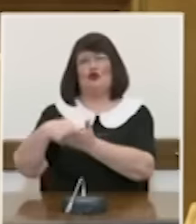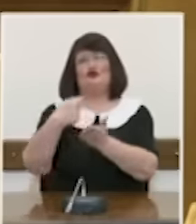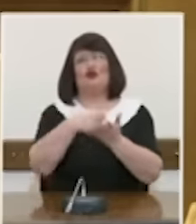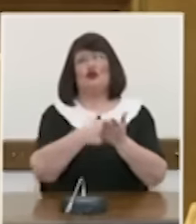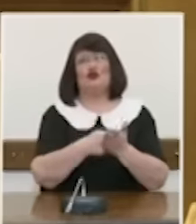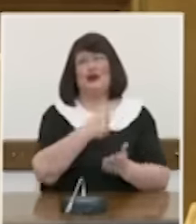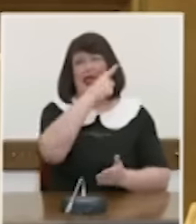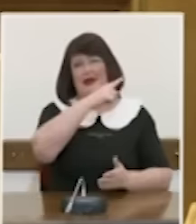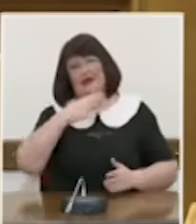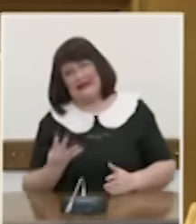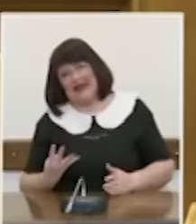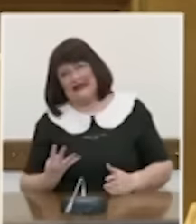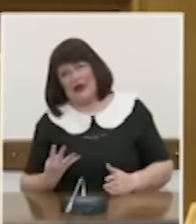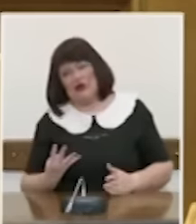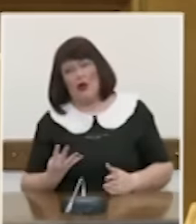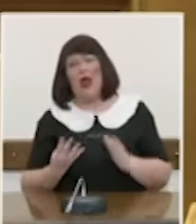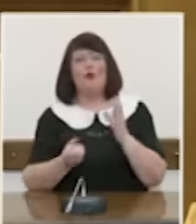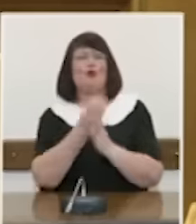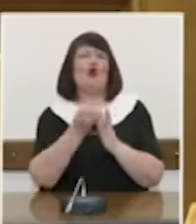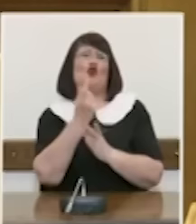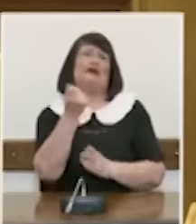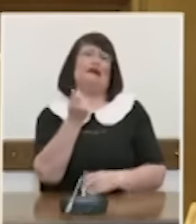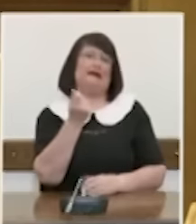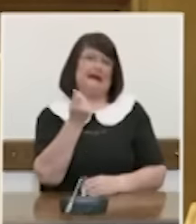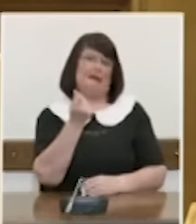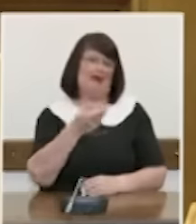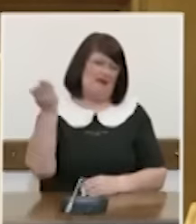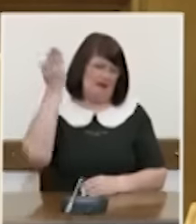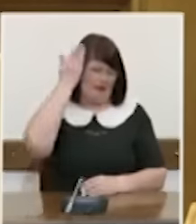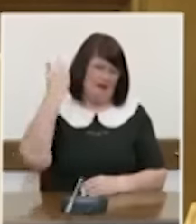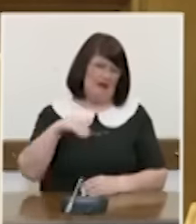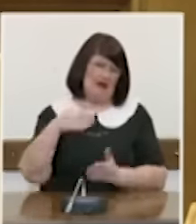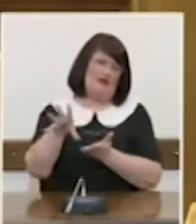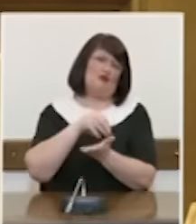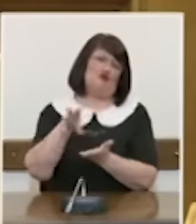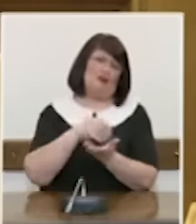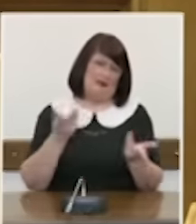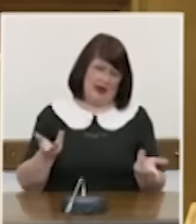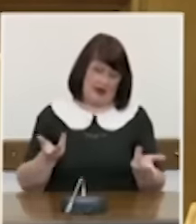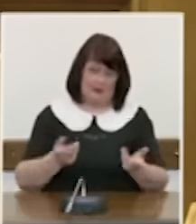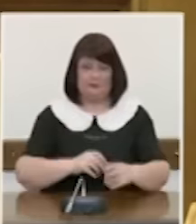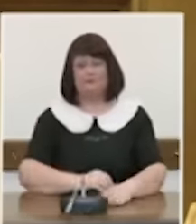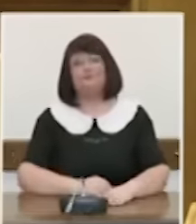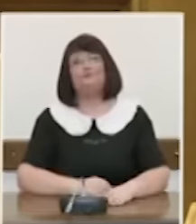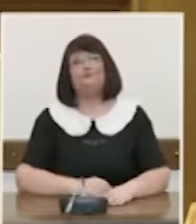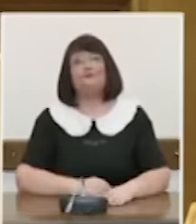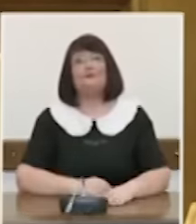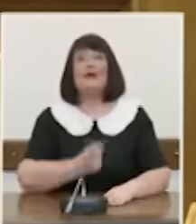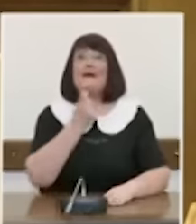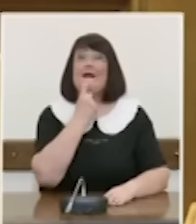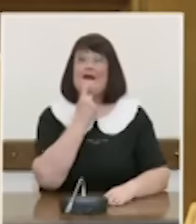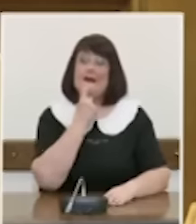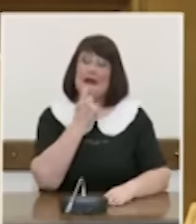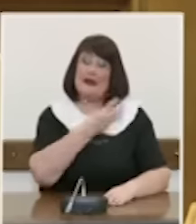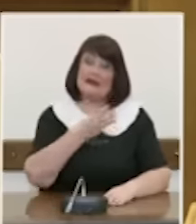1/4 της τιμής των προϊόντων που βρίσκουμε πανάκριβα στα σούπερ μάρκετ. Ο κύριος Κασελάκης,